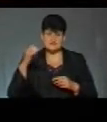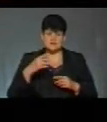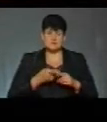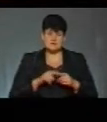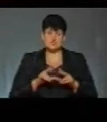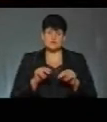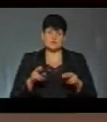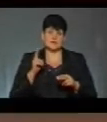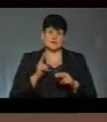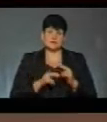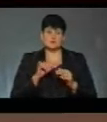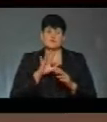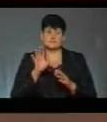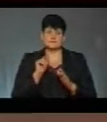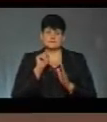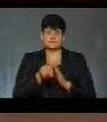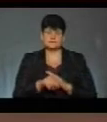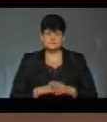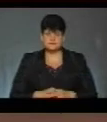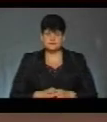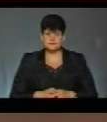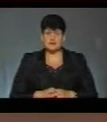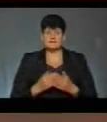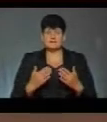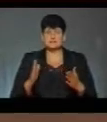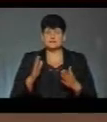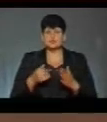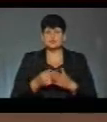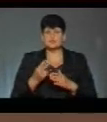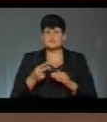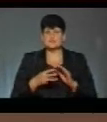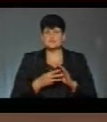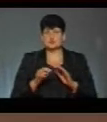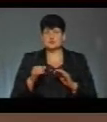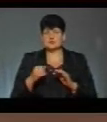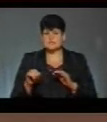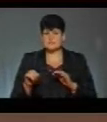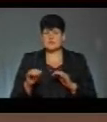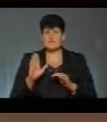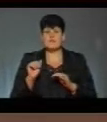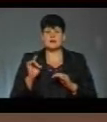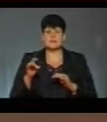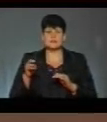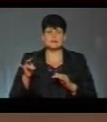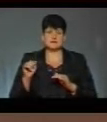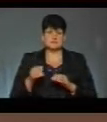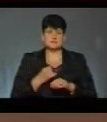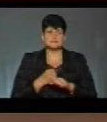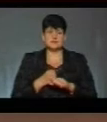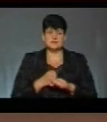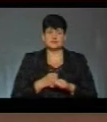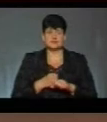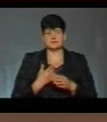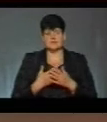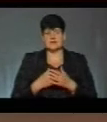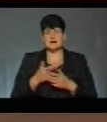нас потрапляє. Виставка триватиме в Тернополі до 28 серпня. Вартан Маркар'ян працює в стилі графіки.